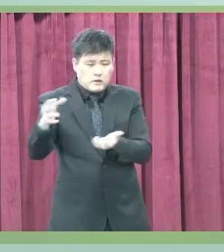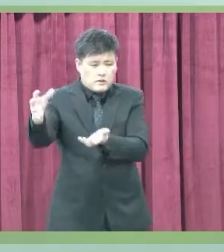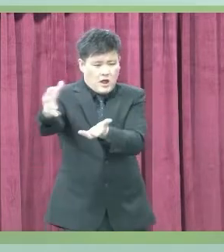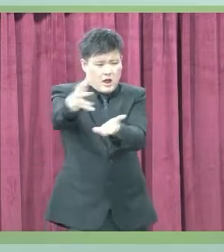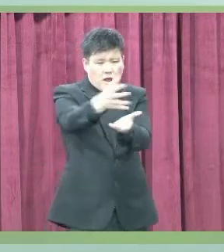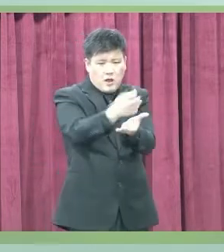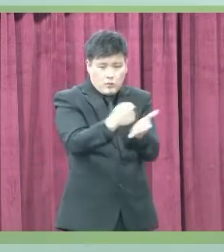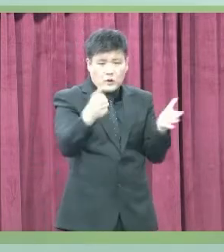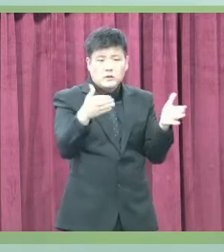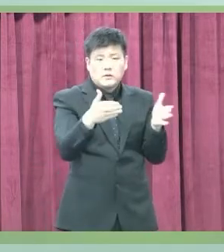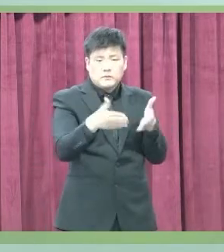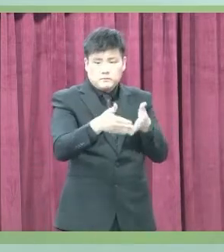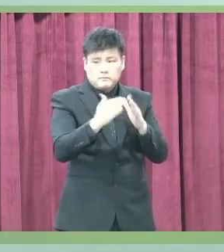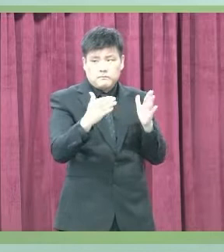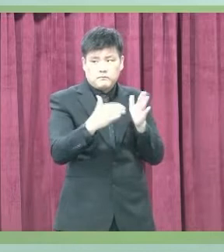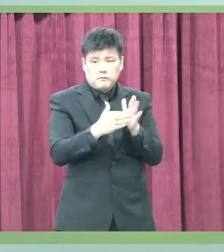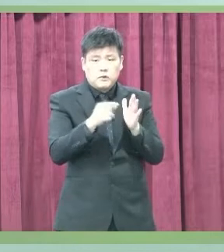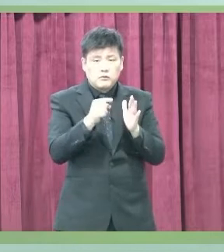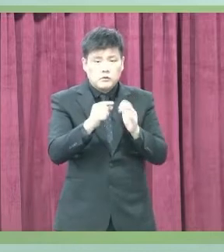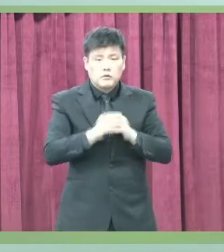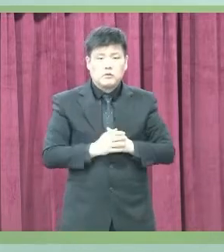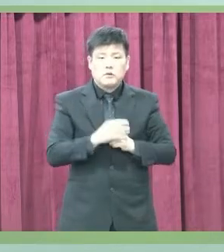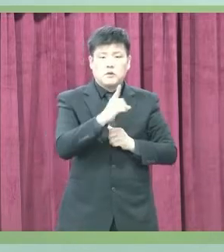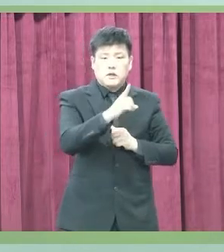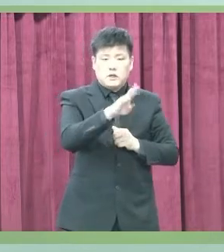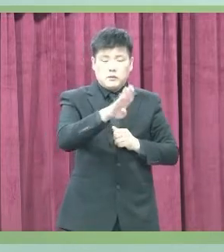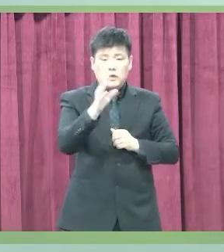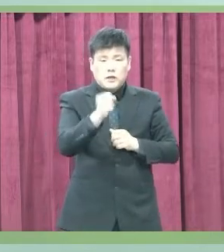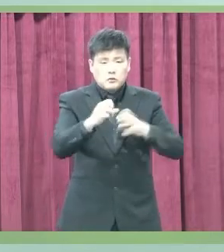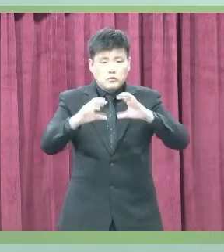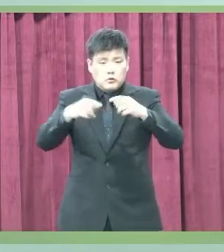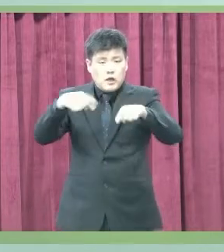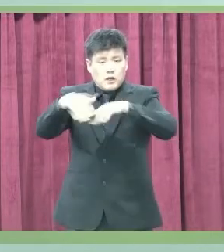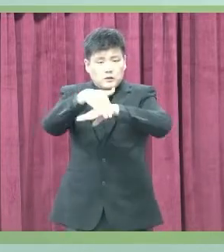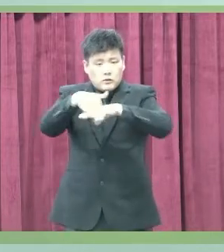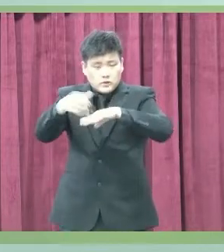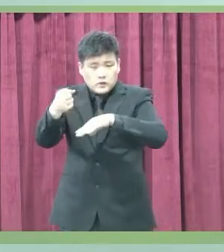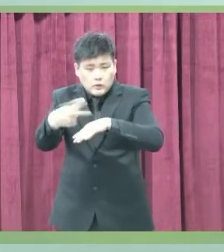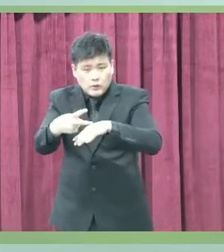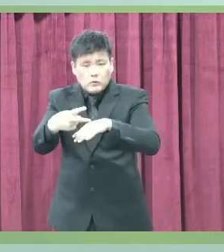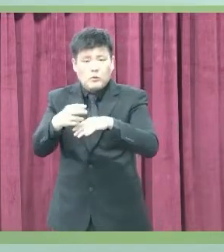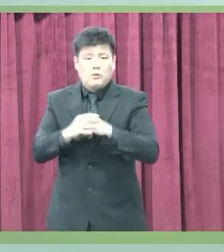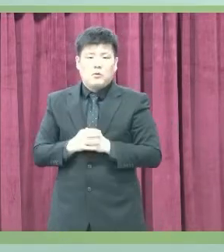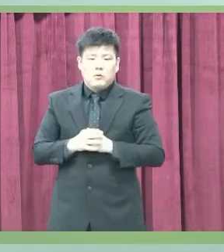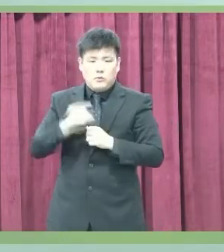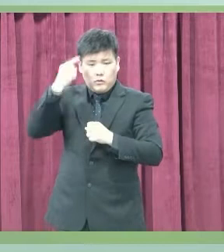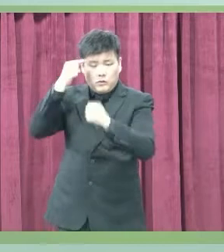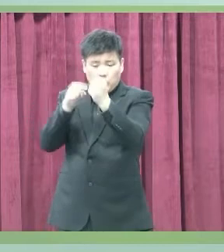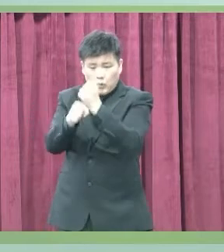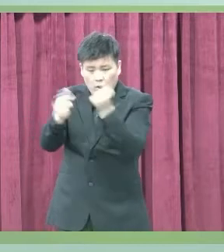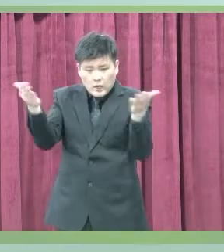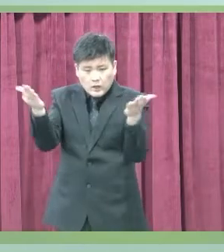그 다음에 이 데이터를 기반으로 국가 정책 수립하고 건강관리를 위한 과학적 근거 기반을 마련한다라는 데